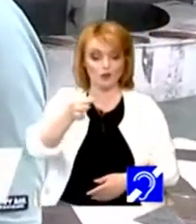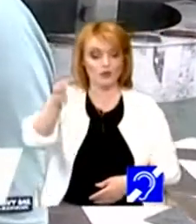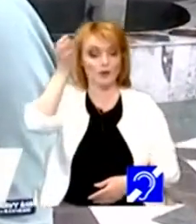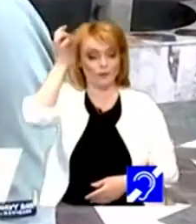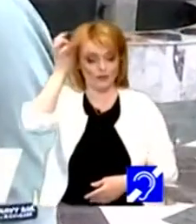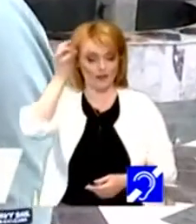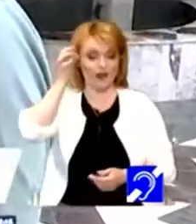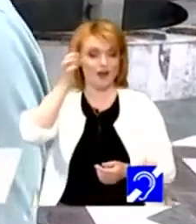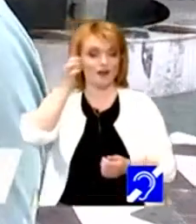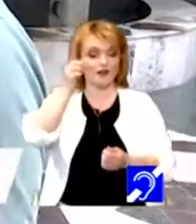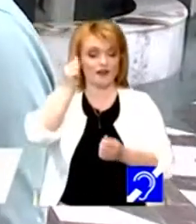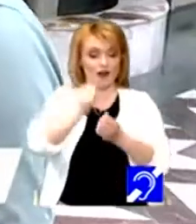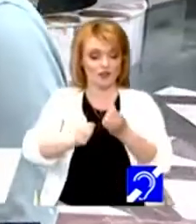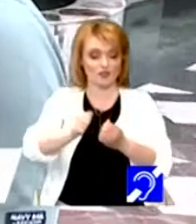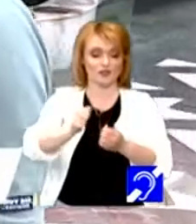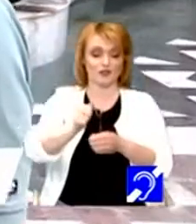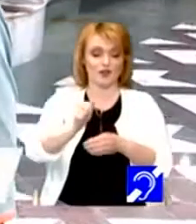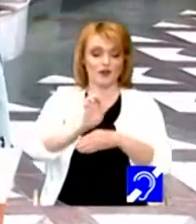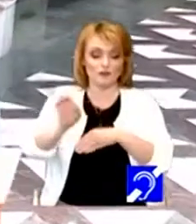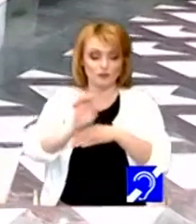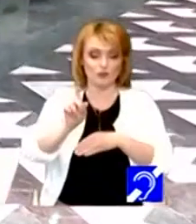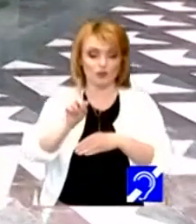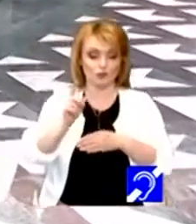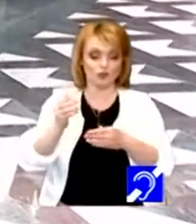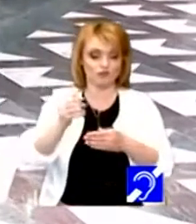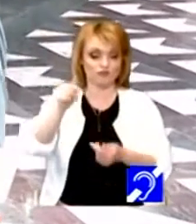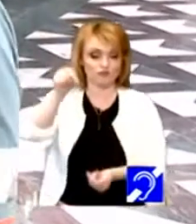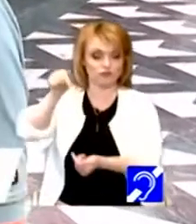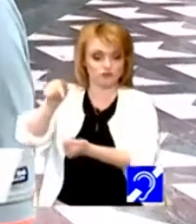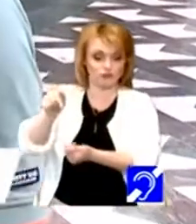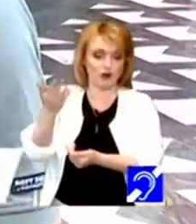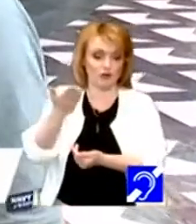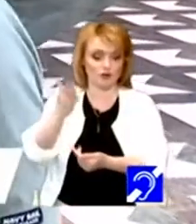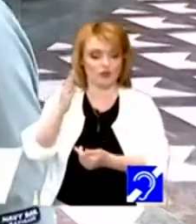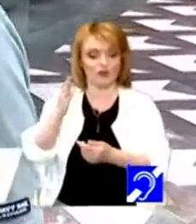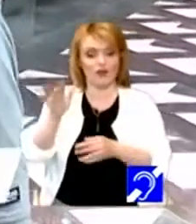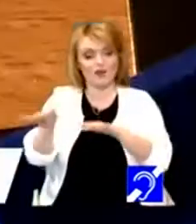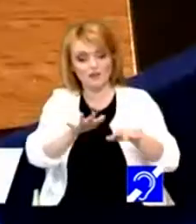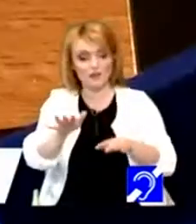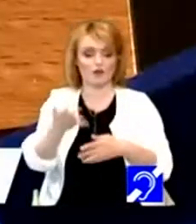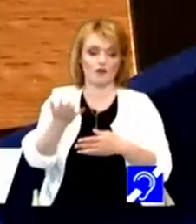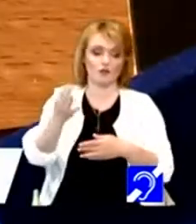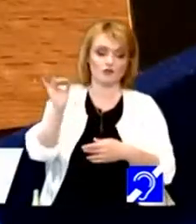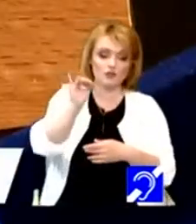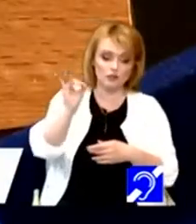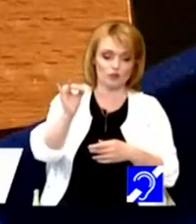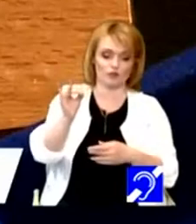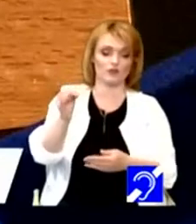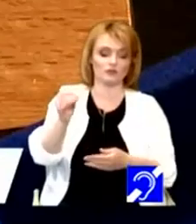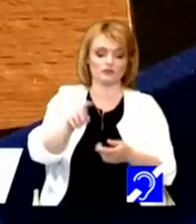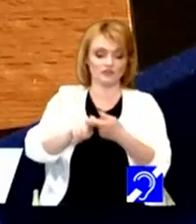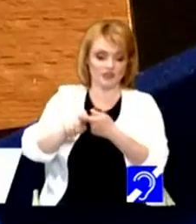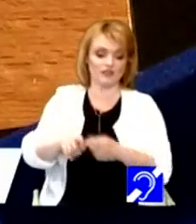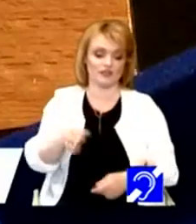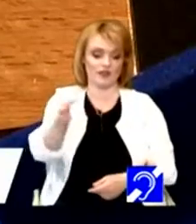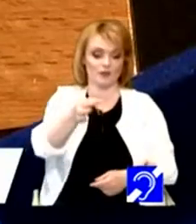decorative, da? Și pentru copii o aventură nouă. Sunteți pentru prima dată aici. Da. Da, prima dată. Mie mi-a plăcut cel mai